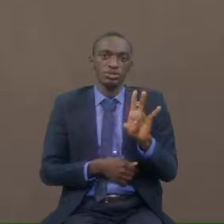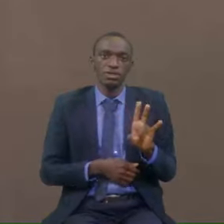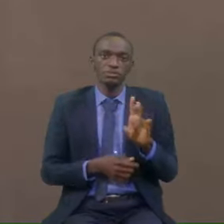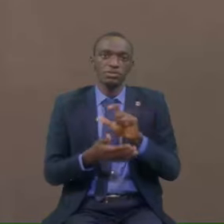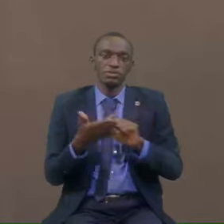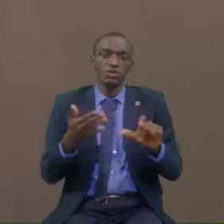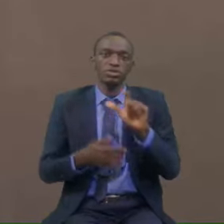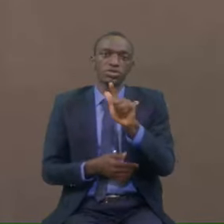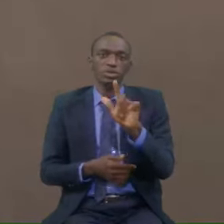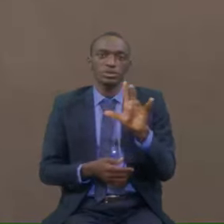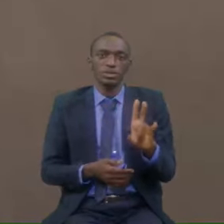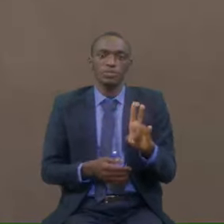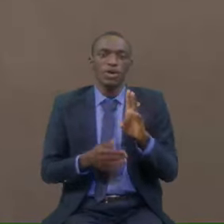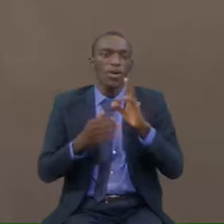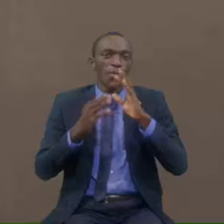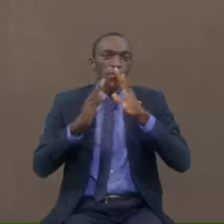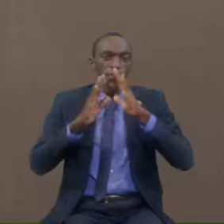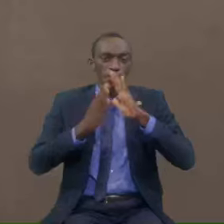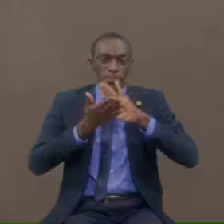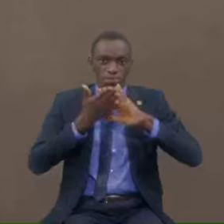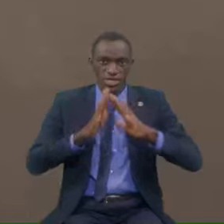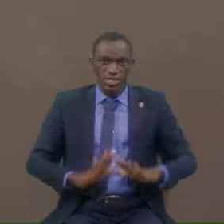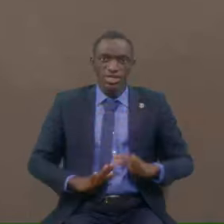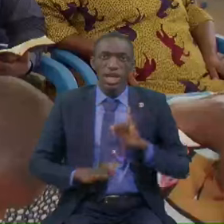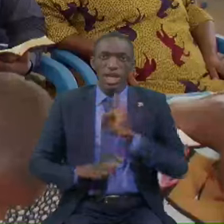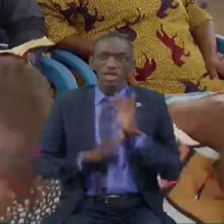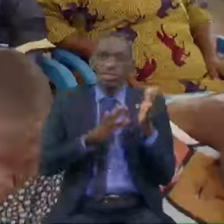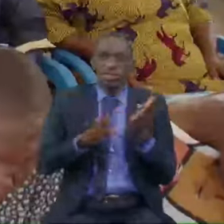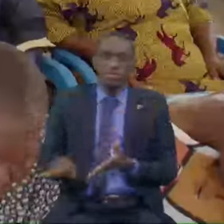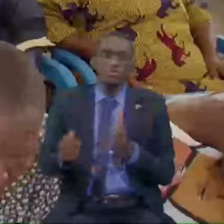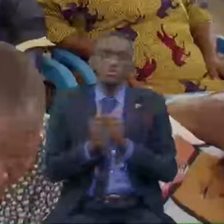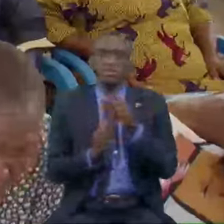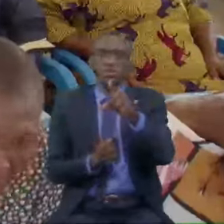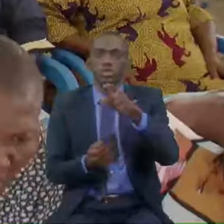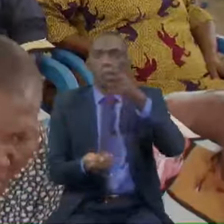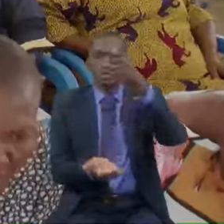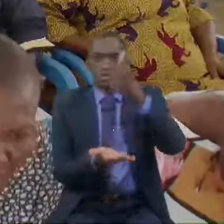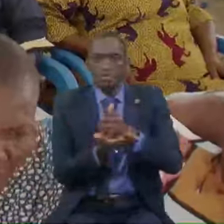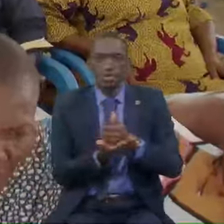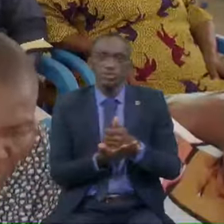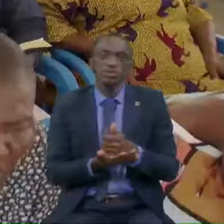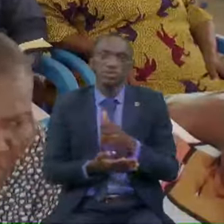Verset 27. Je vous laisse la paix. Amen.